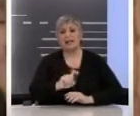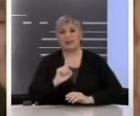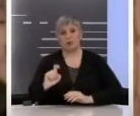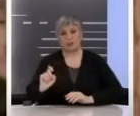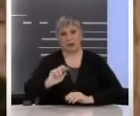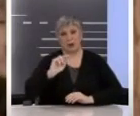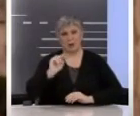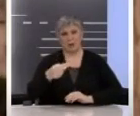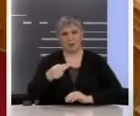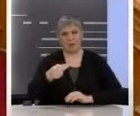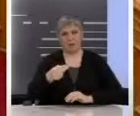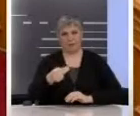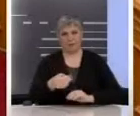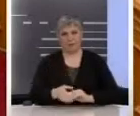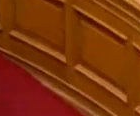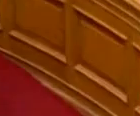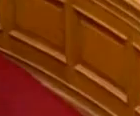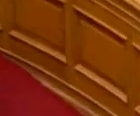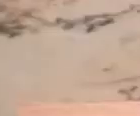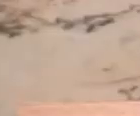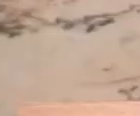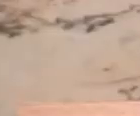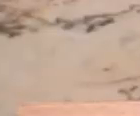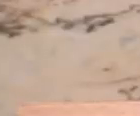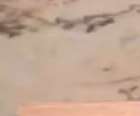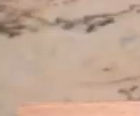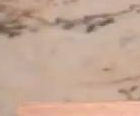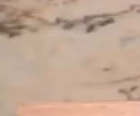Μάλιστα. Ο κύριος Δανέλη, τι θέλετε κύριε τώρα.